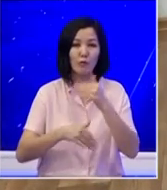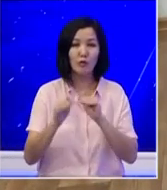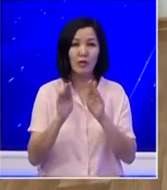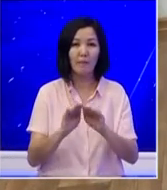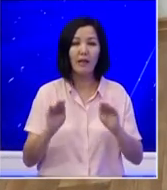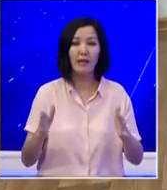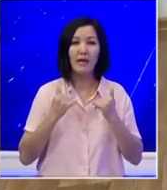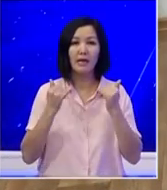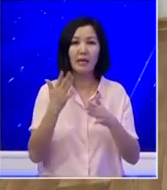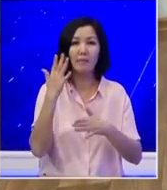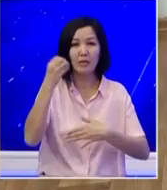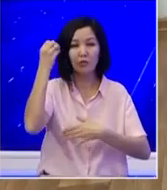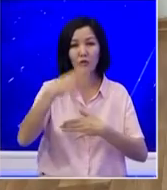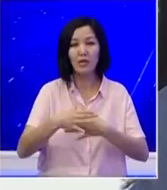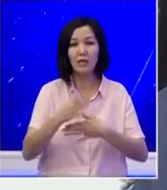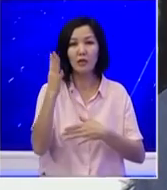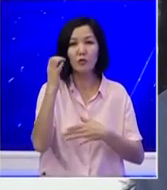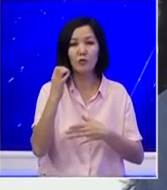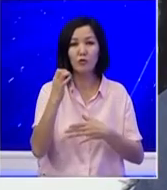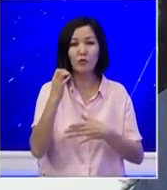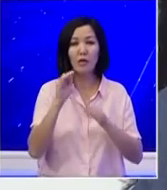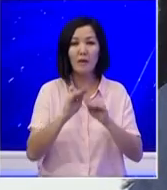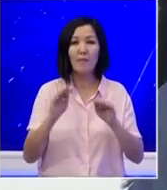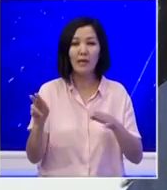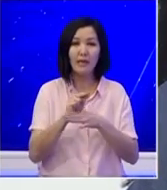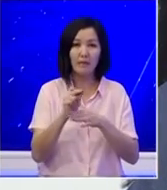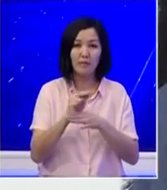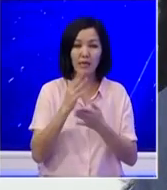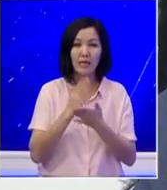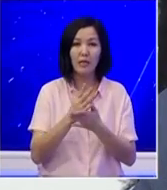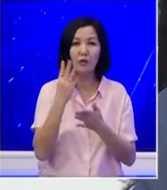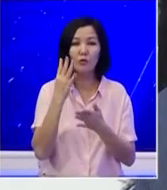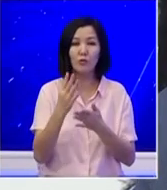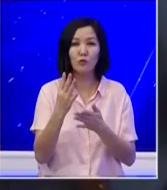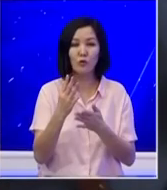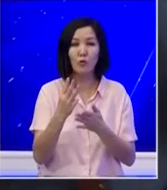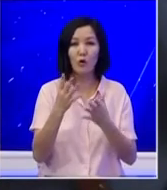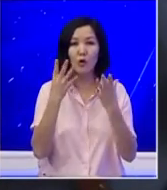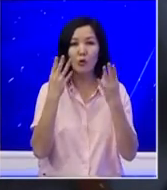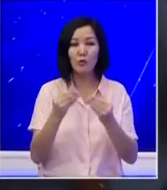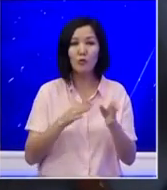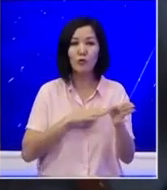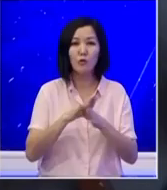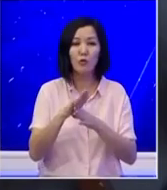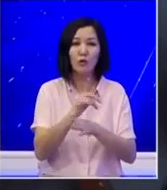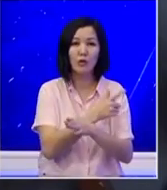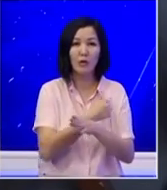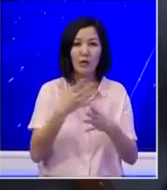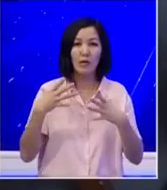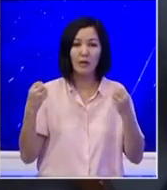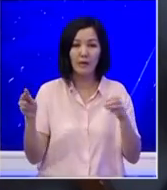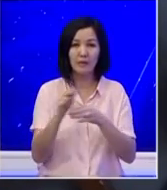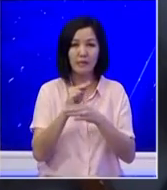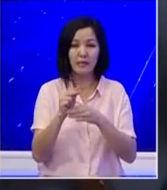балаларға арналған 5 орталықта 400-ге жуық бала ем алады. Олардың үшеуі күндізгі, ал қалғаны толықтай санитарлық ем алу